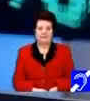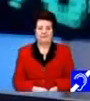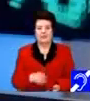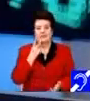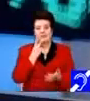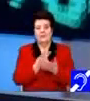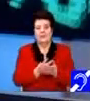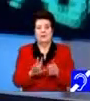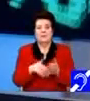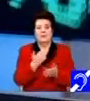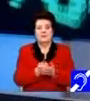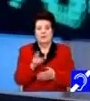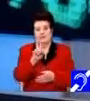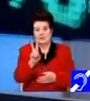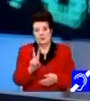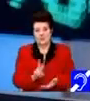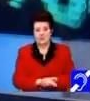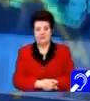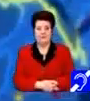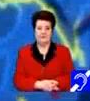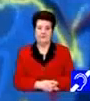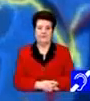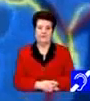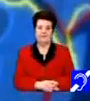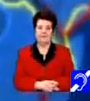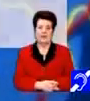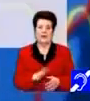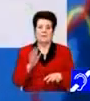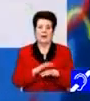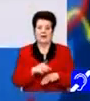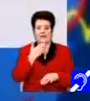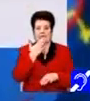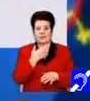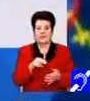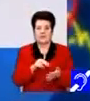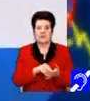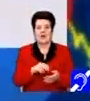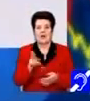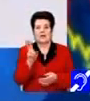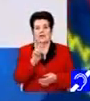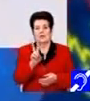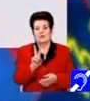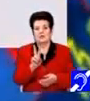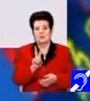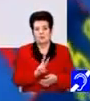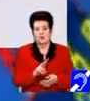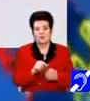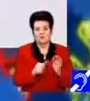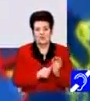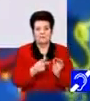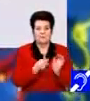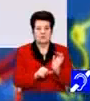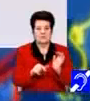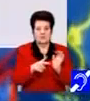Să vedem acum principalele cotații valutare. Banca Națională a stabilit un curs oficial de 16 lei și